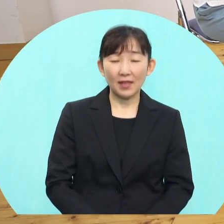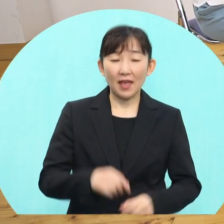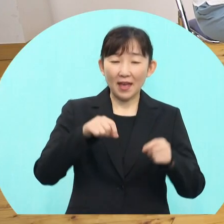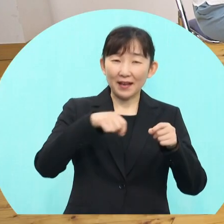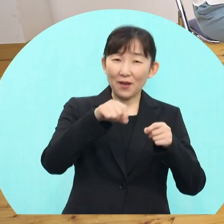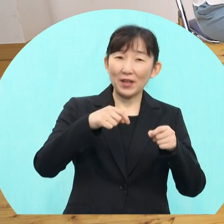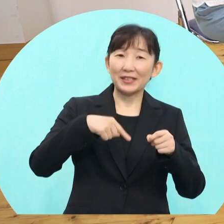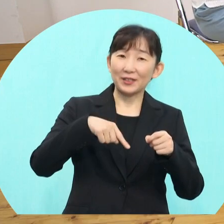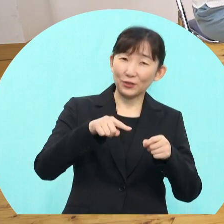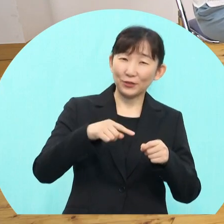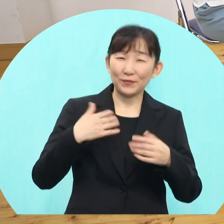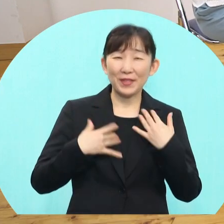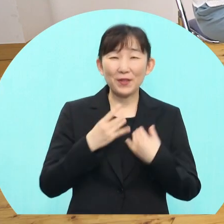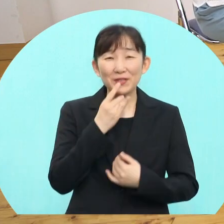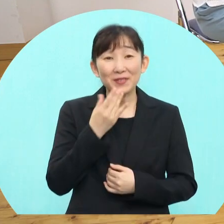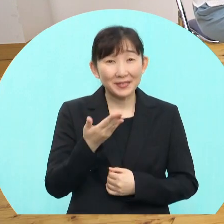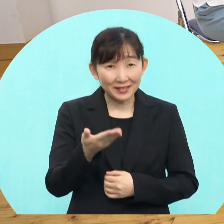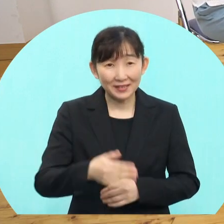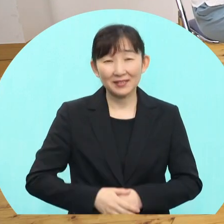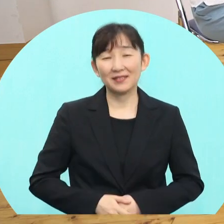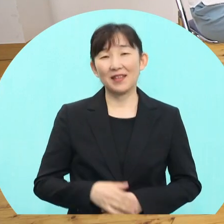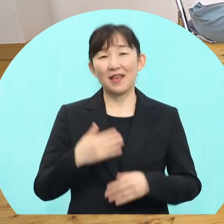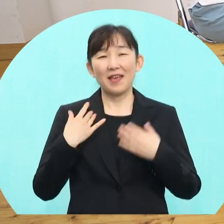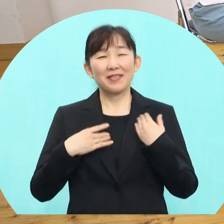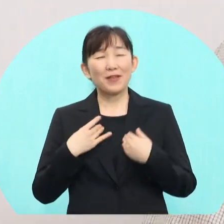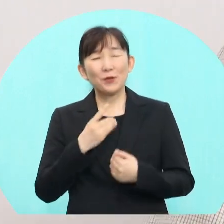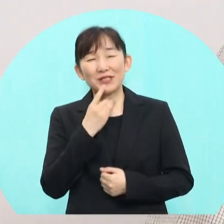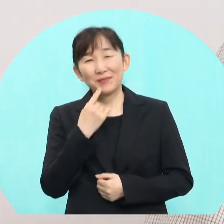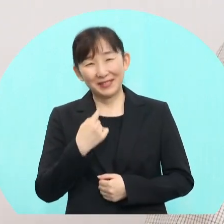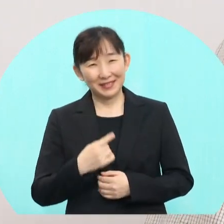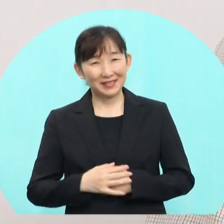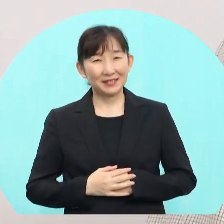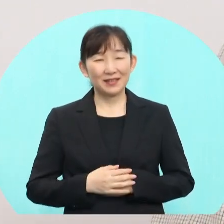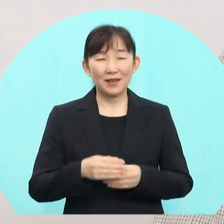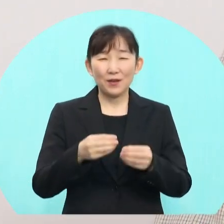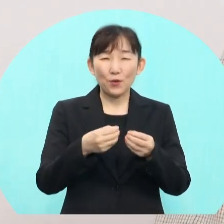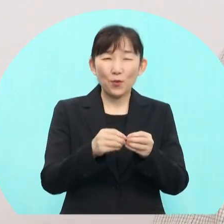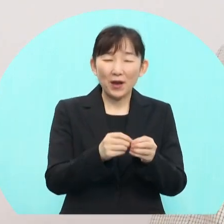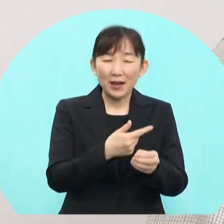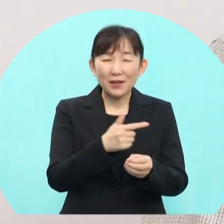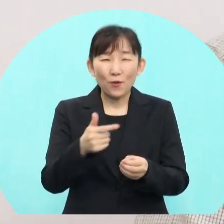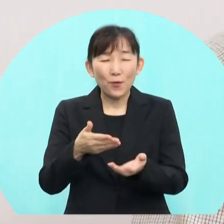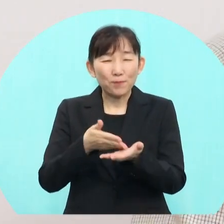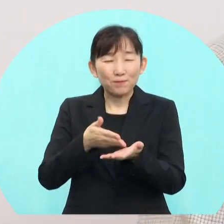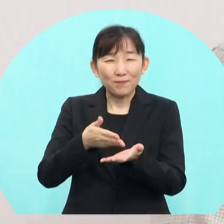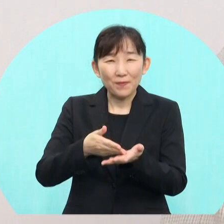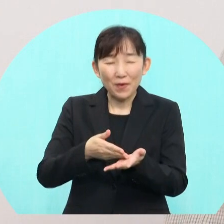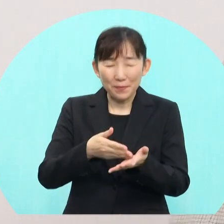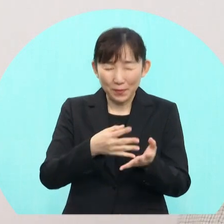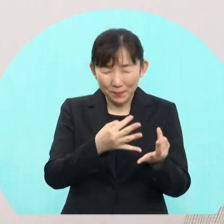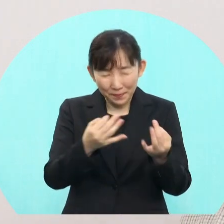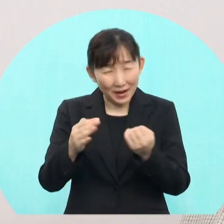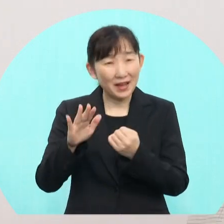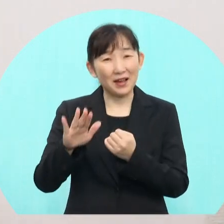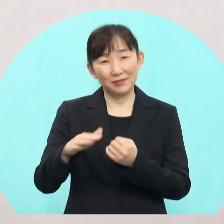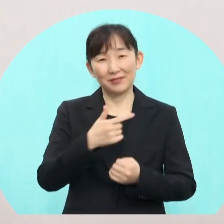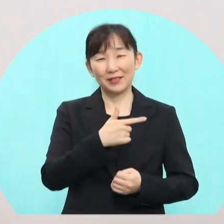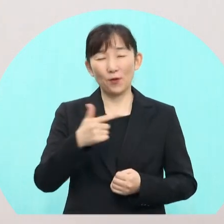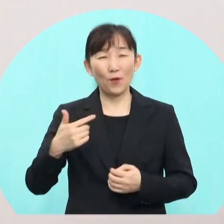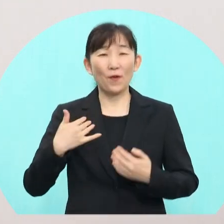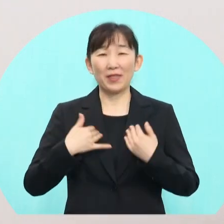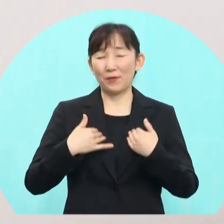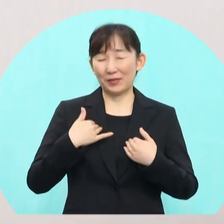カフェに行くのは楽しみですか？ 楽しみです。もう細かなこと言ってしまえばキリがないぐらいなんで、いろいろと楽しみが、